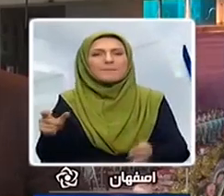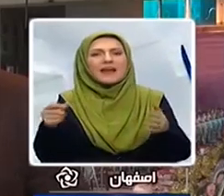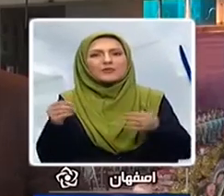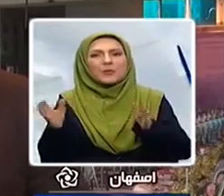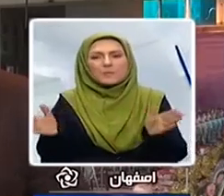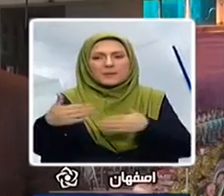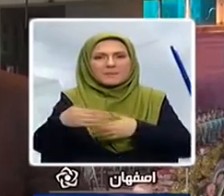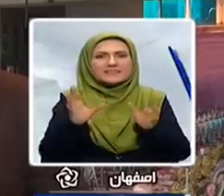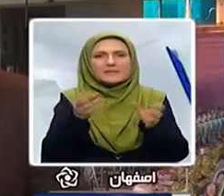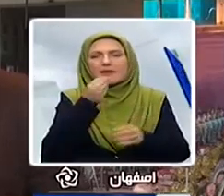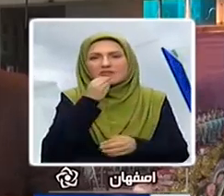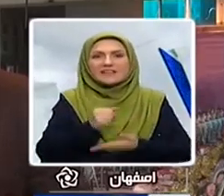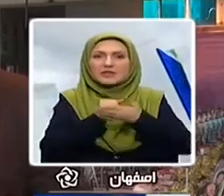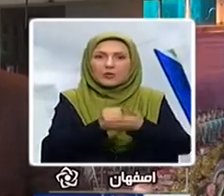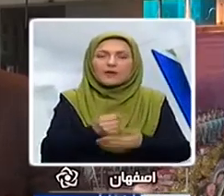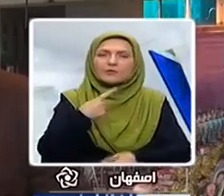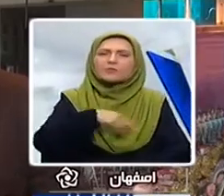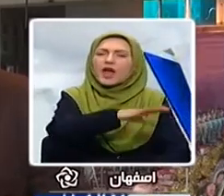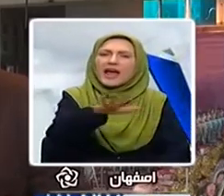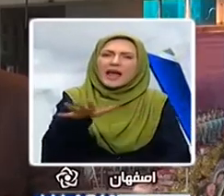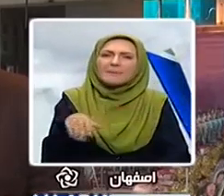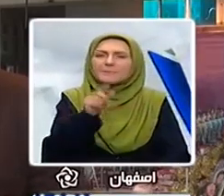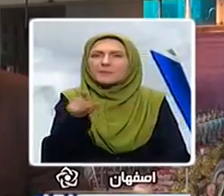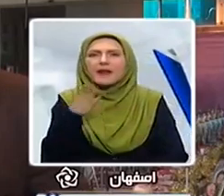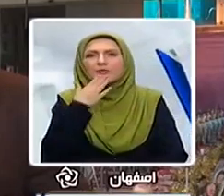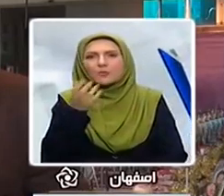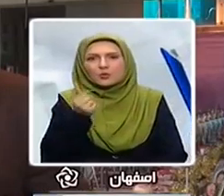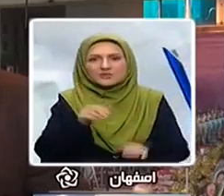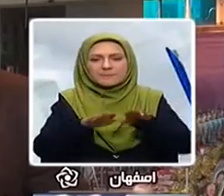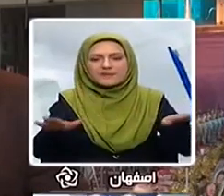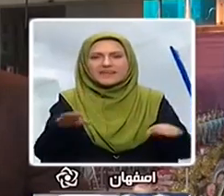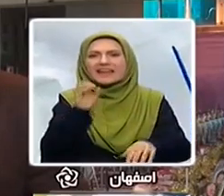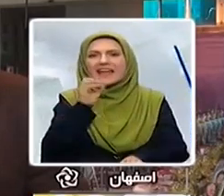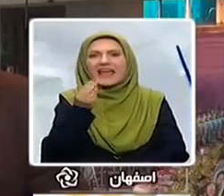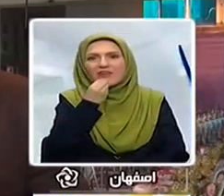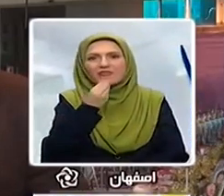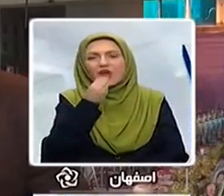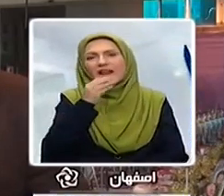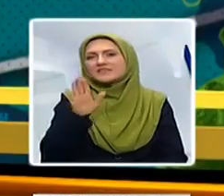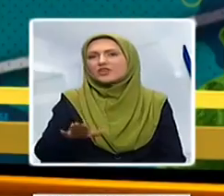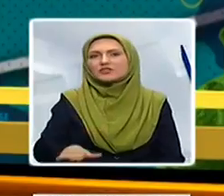سفره‌ای خلوت نمونه. مهدی سهرابی، خبرگزاری صدا و سیما، اصفهان.